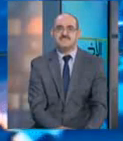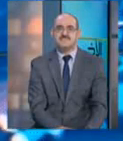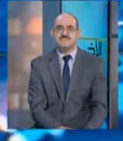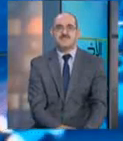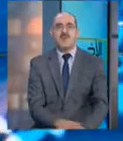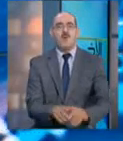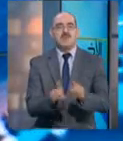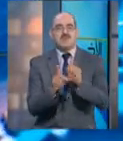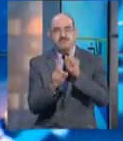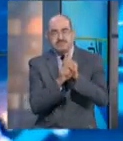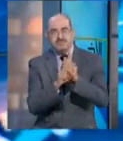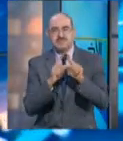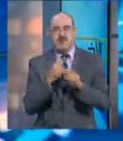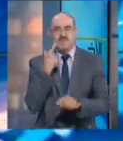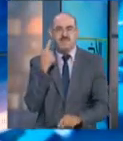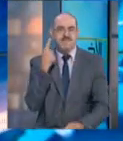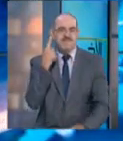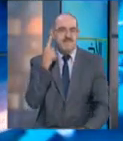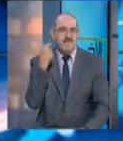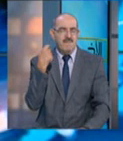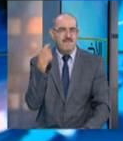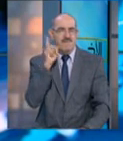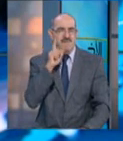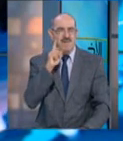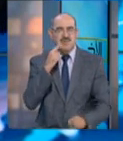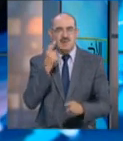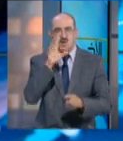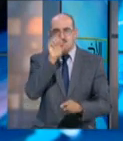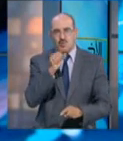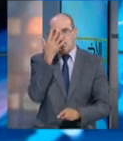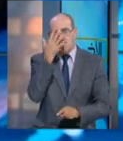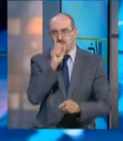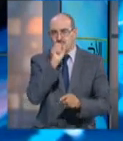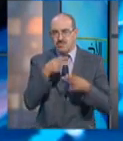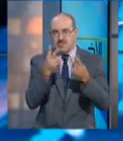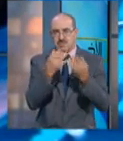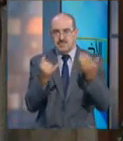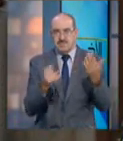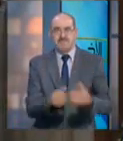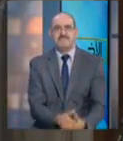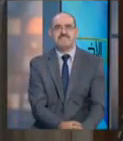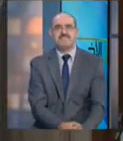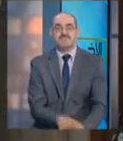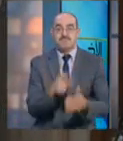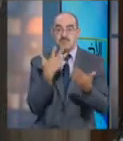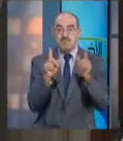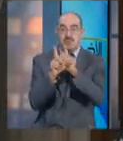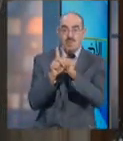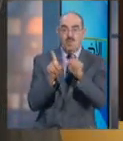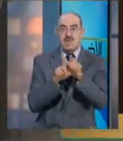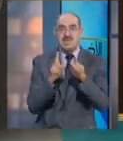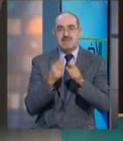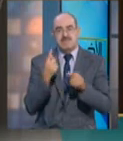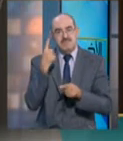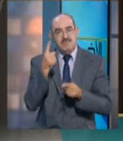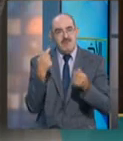وعقب الاستقبال أدلت سفيرة جمهورية السودان بالتصريح التالي: لقد تشرفت اليوم بتقديم أوراق